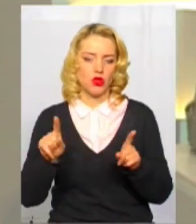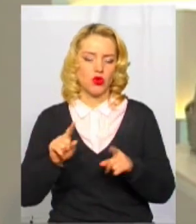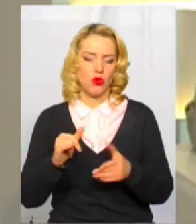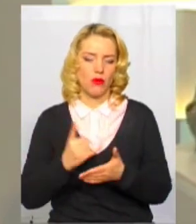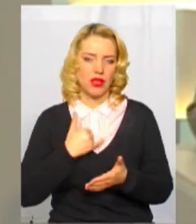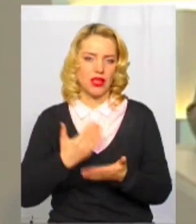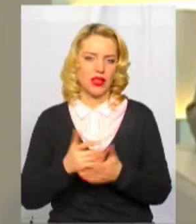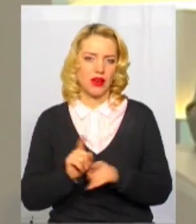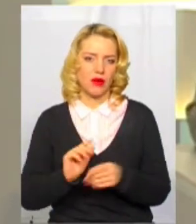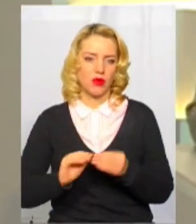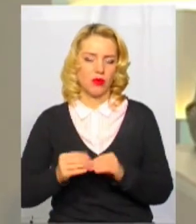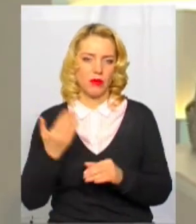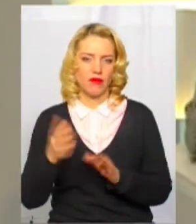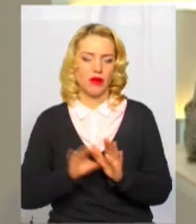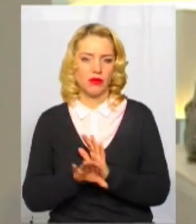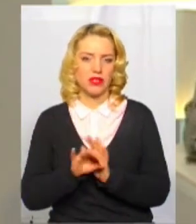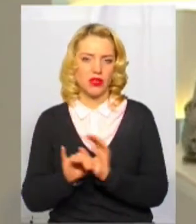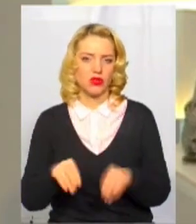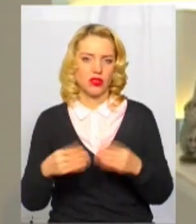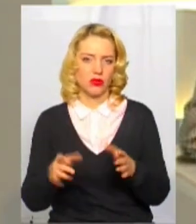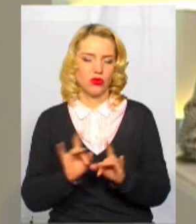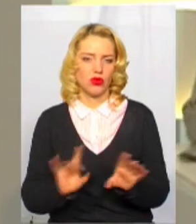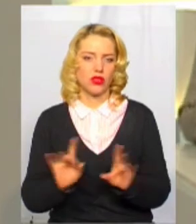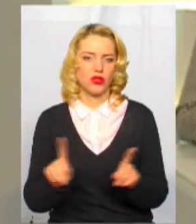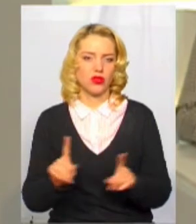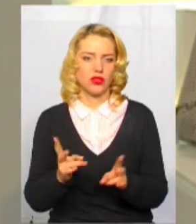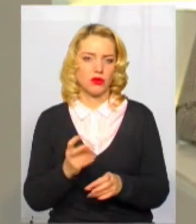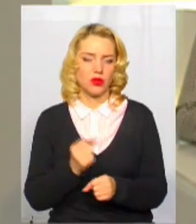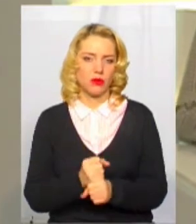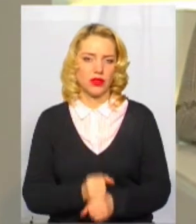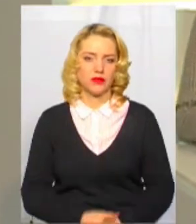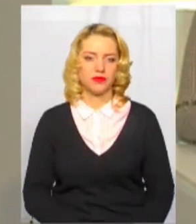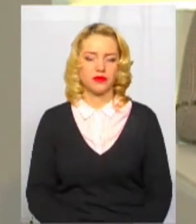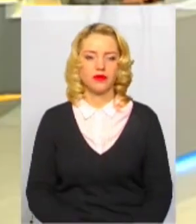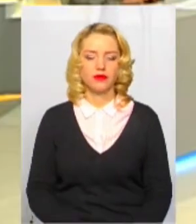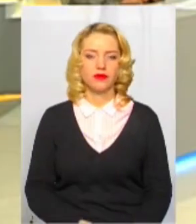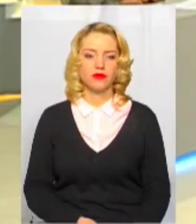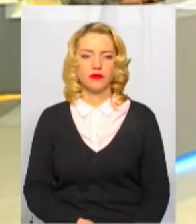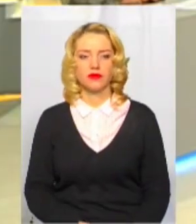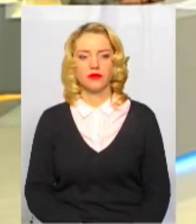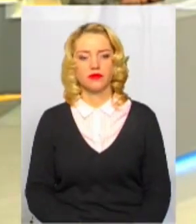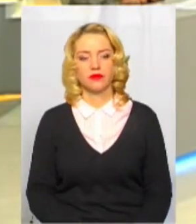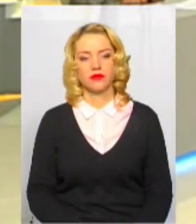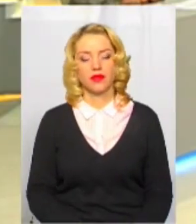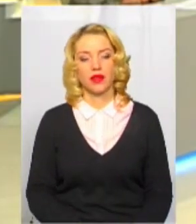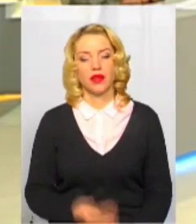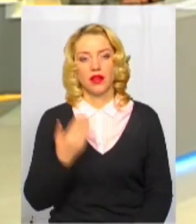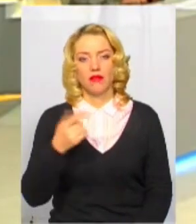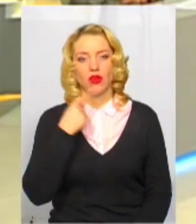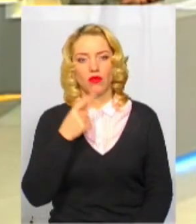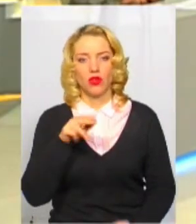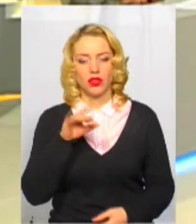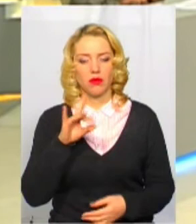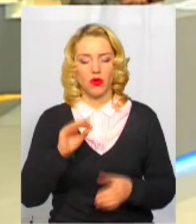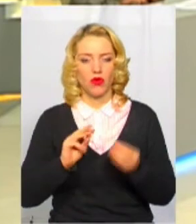така проблема. Вам підскажуть і нададуть роз'яснення, що треба зробити. Ви кажете про 8 мільйонів, я